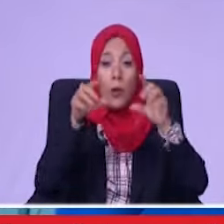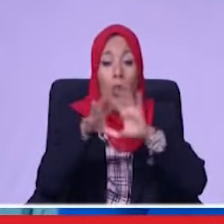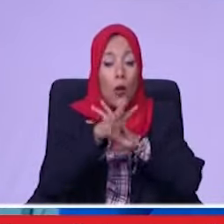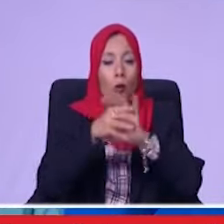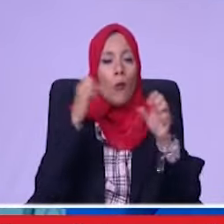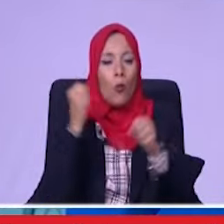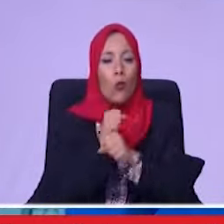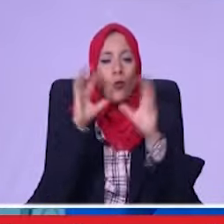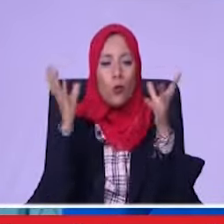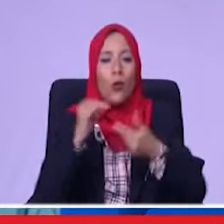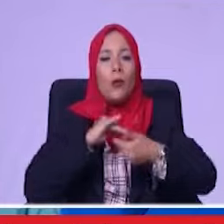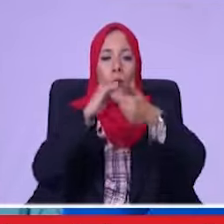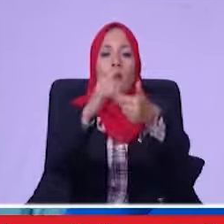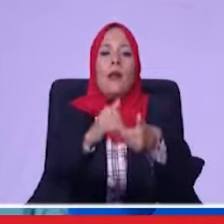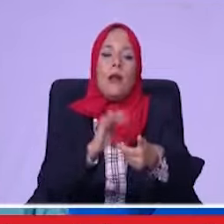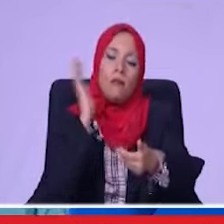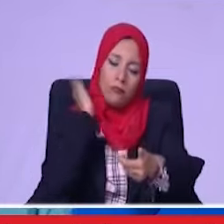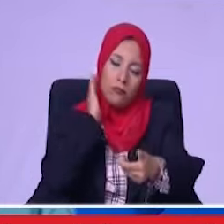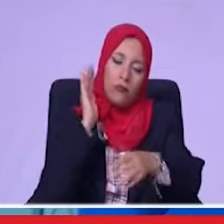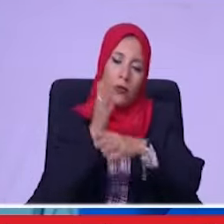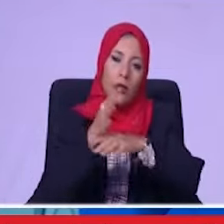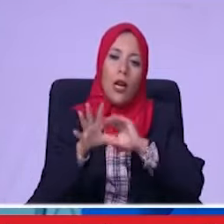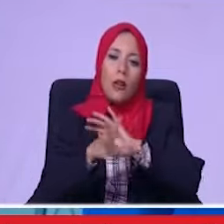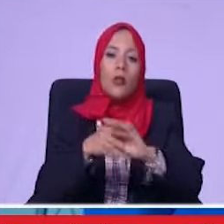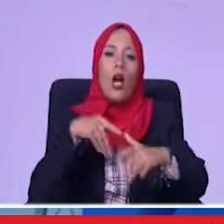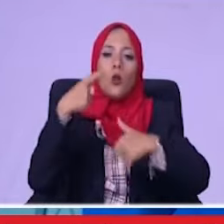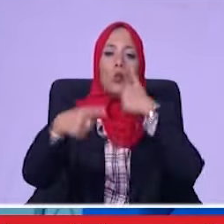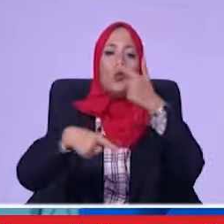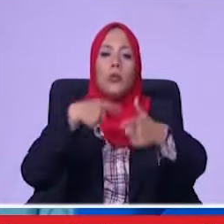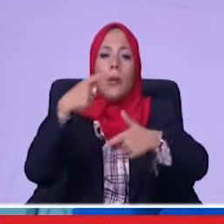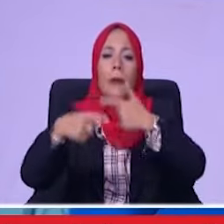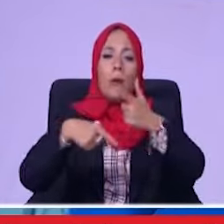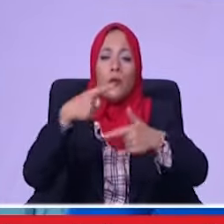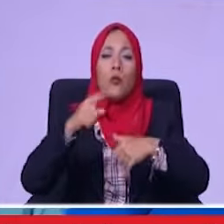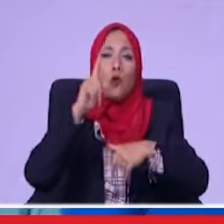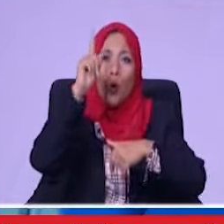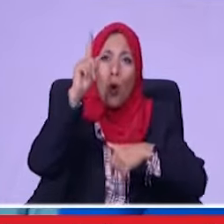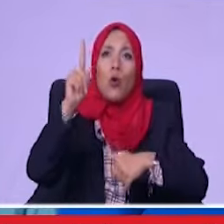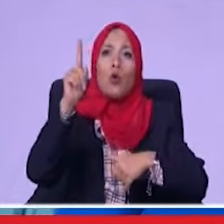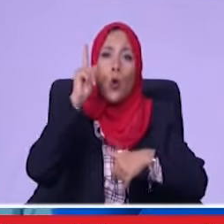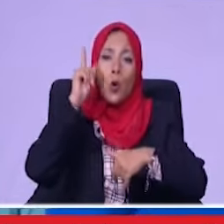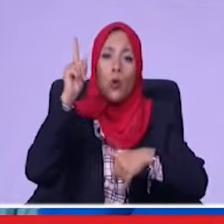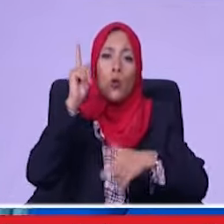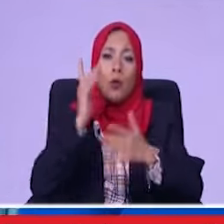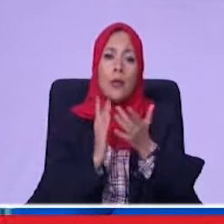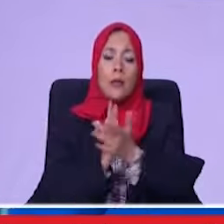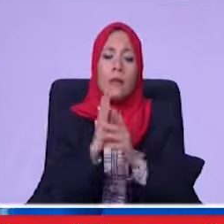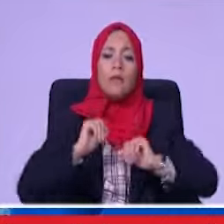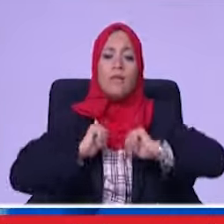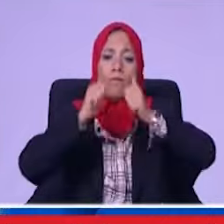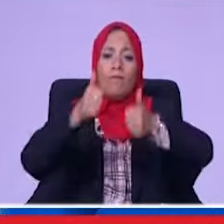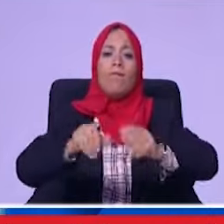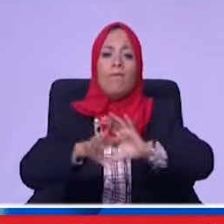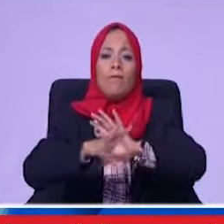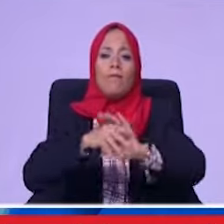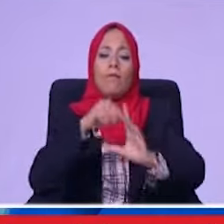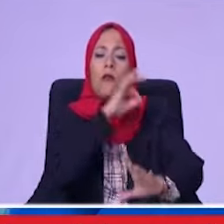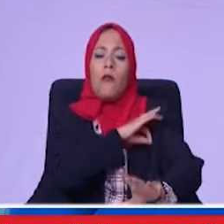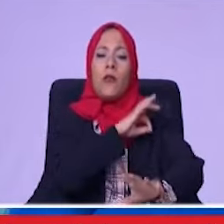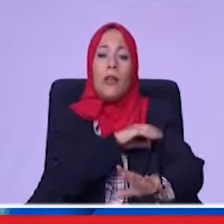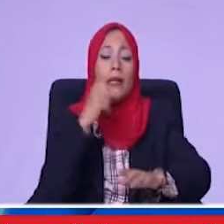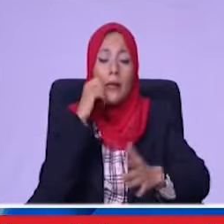حاجة لمساعدة، بنوعدهم بمزيد من التعاون ومستمرين إن شاء الله في عطاء الخير وقطار الخير لمساعدة